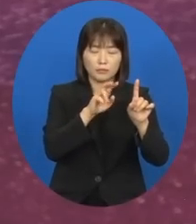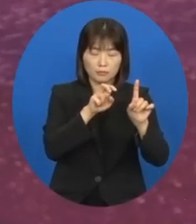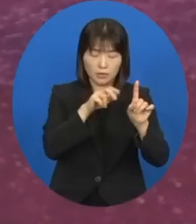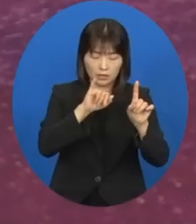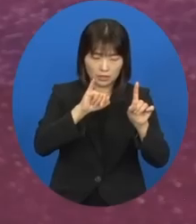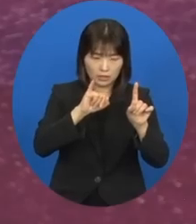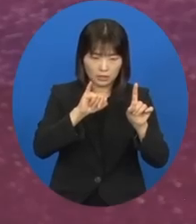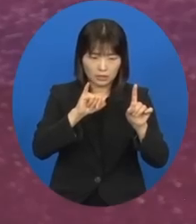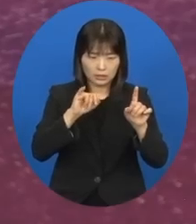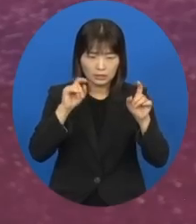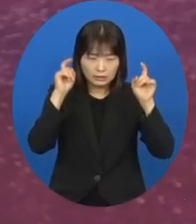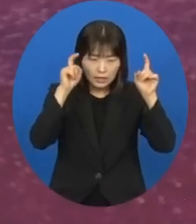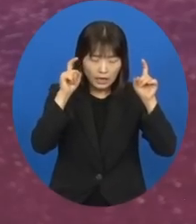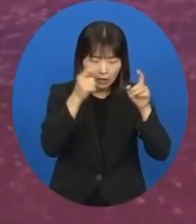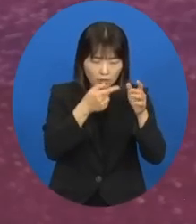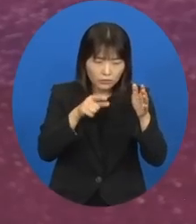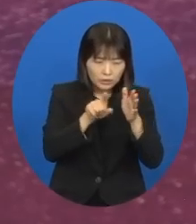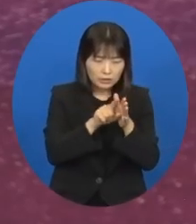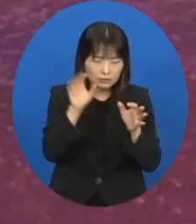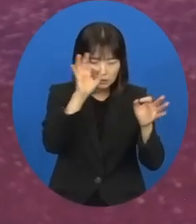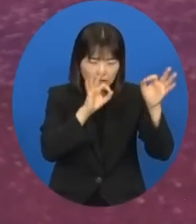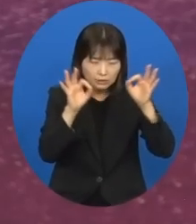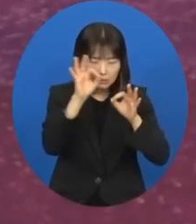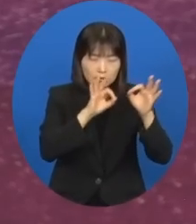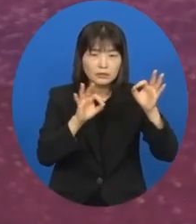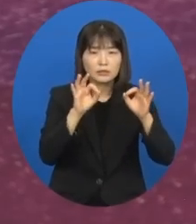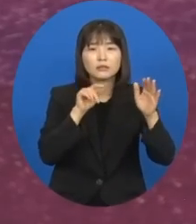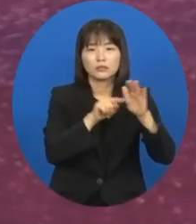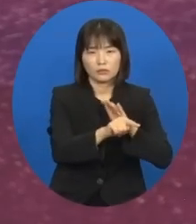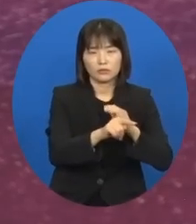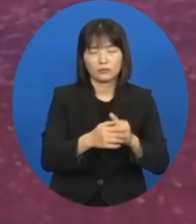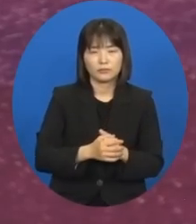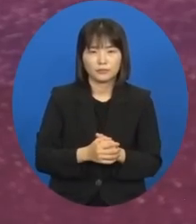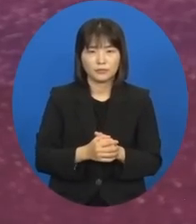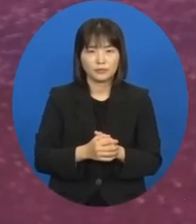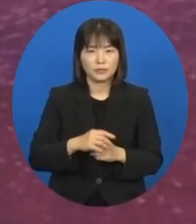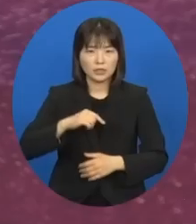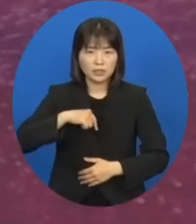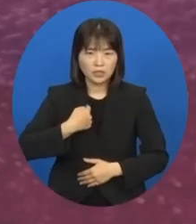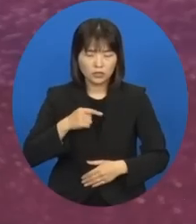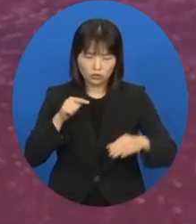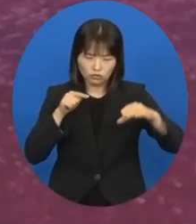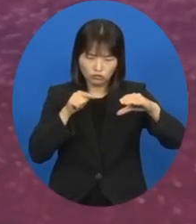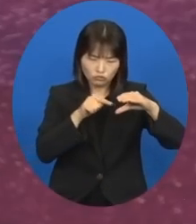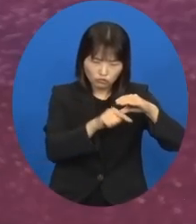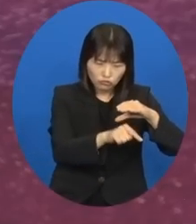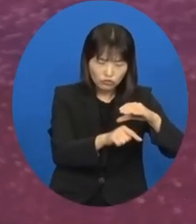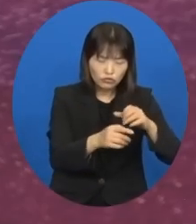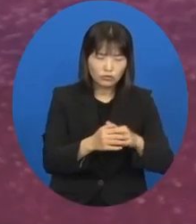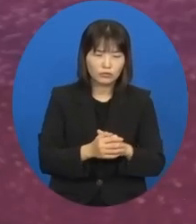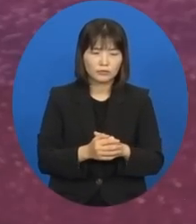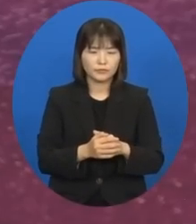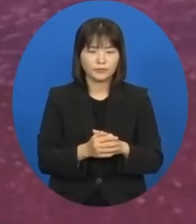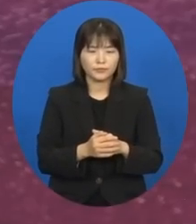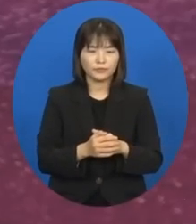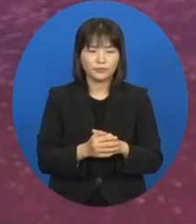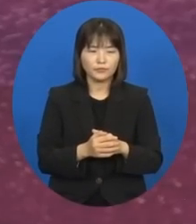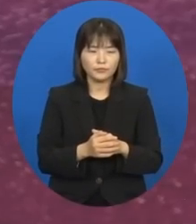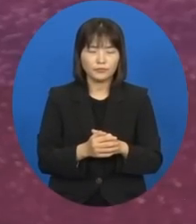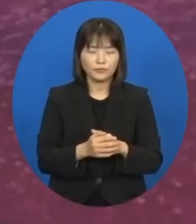주님은 한 마리의 양을 위하여 자기 스스로가 구덩이에 내려가 처참하게 십자가에서 죽는